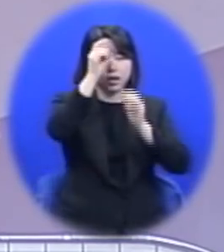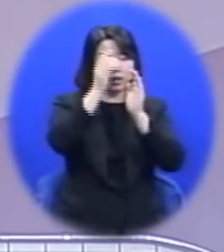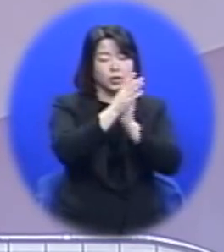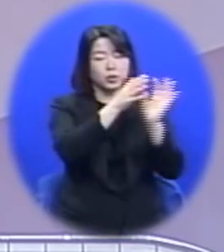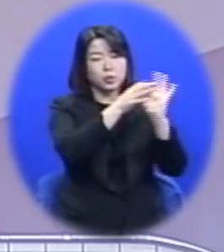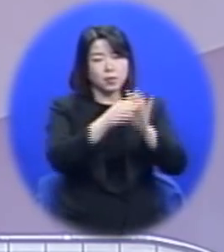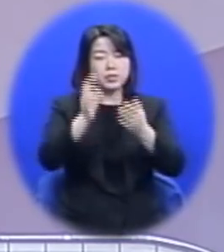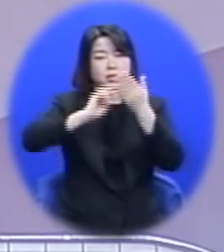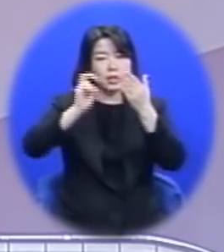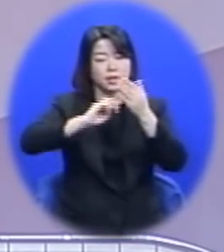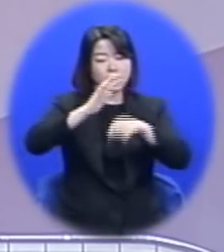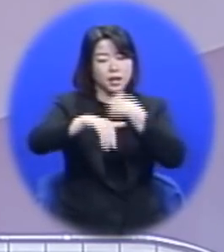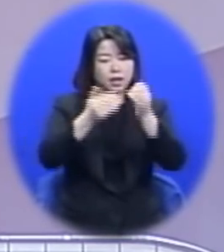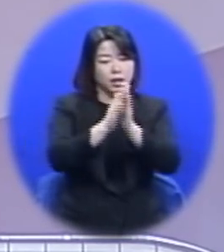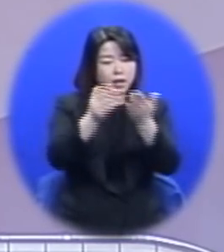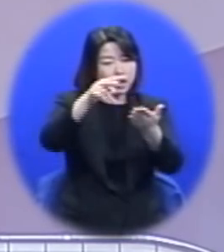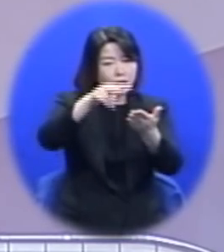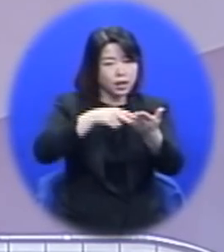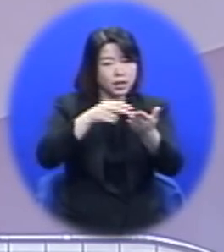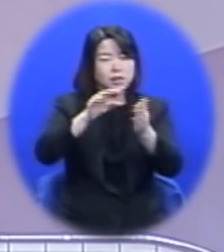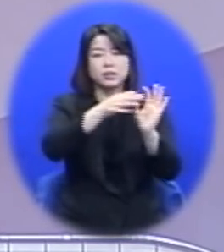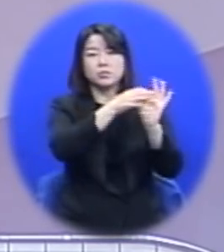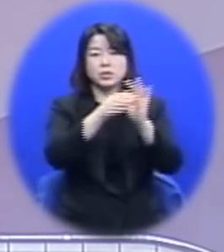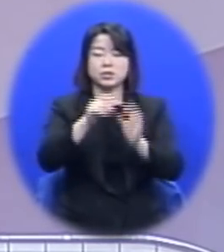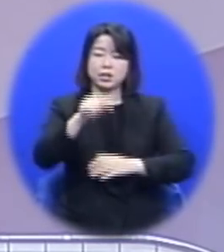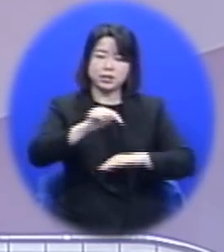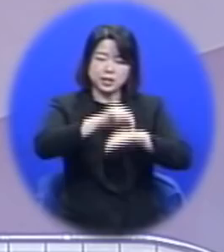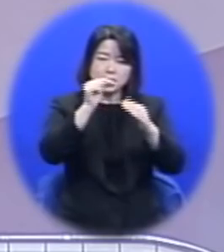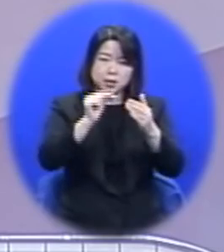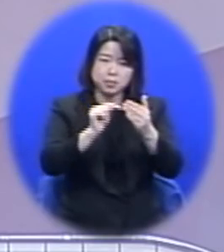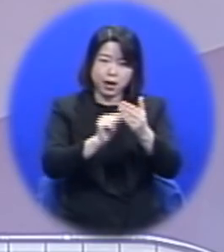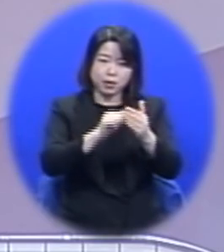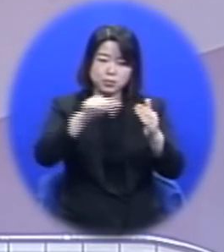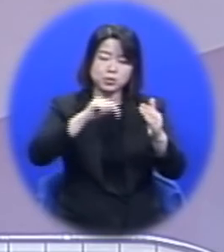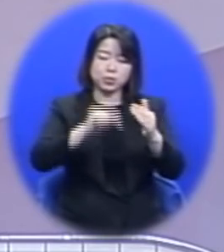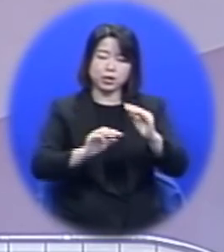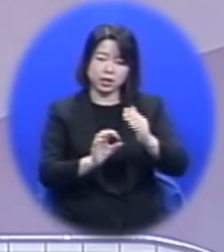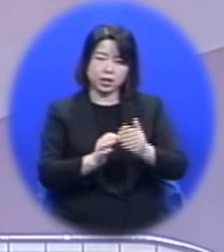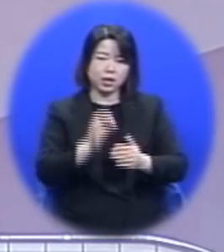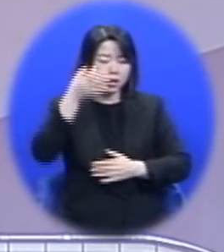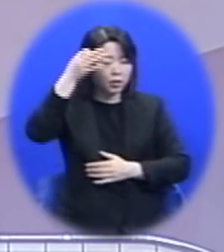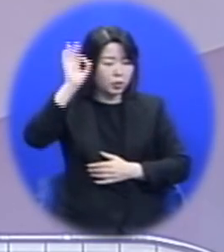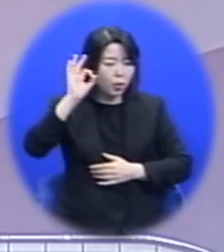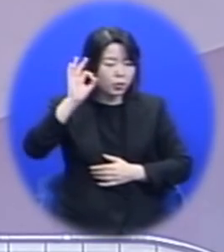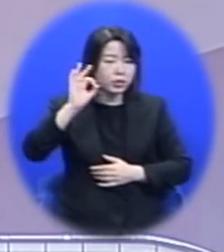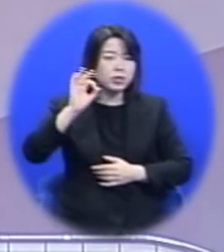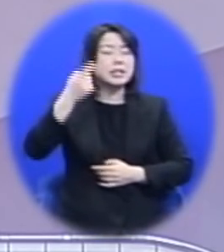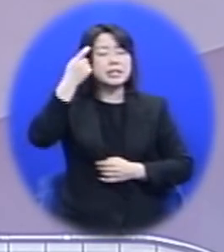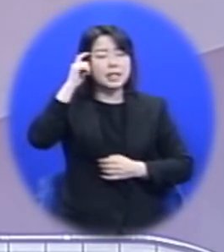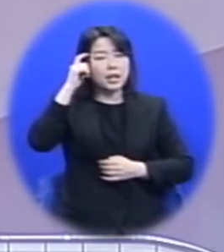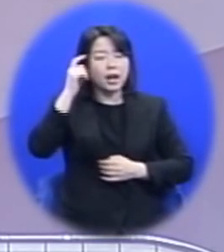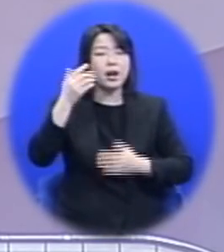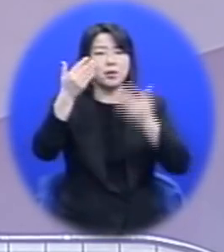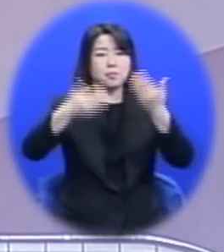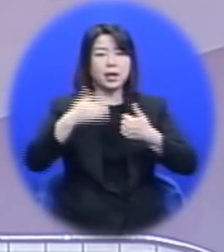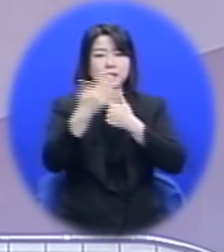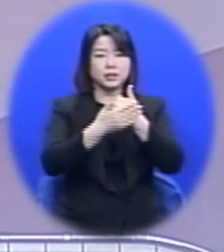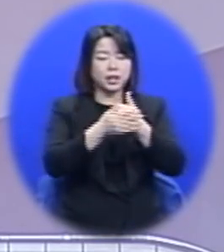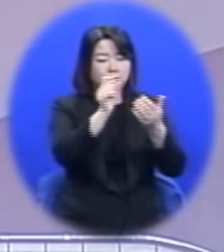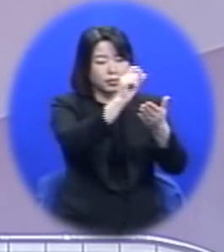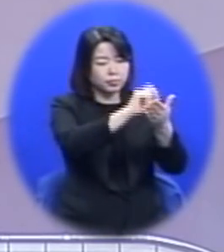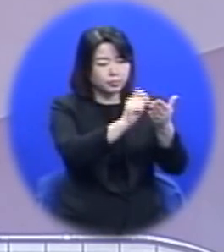기도하면서 찬양하면서 성경을 읽으면서 그 마음속에 떠오른 생각들, 받은 은혜들을 그는 기록하기